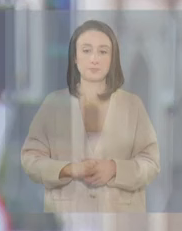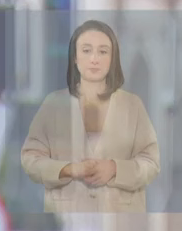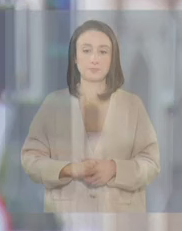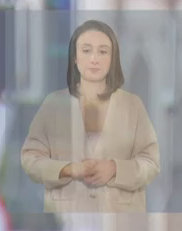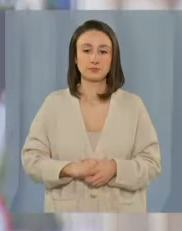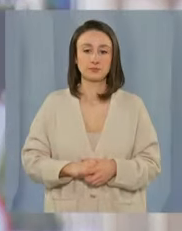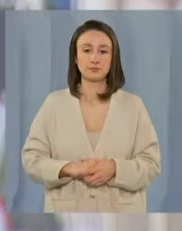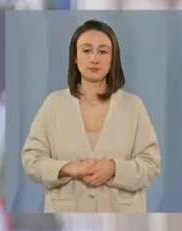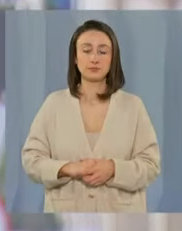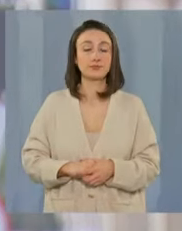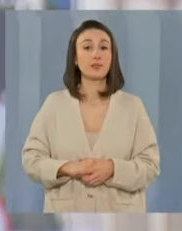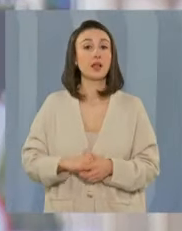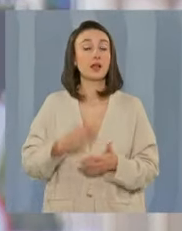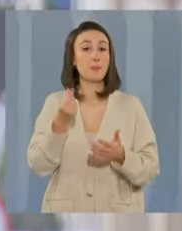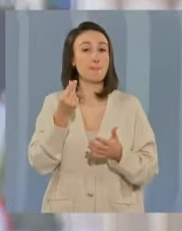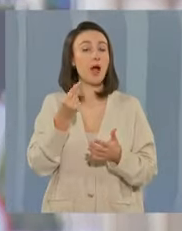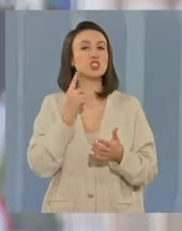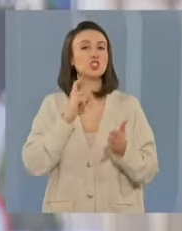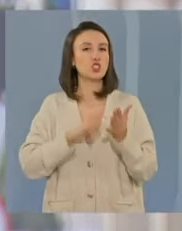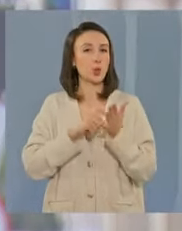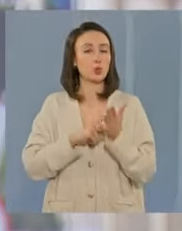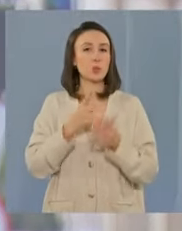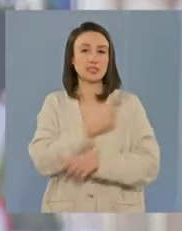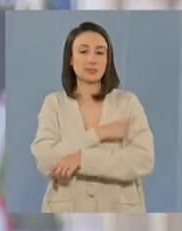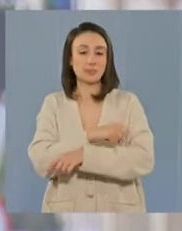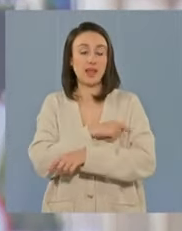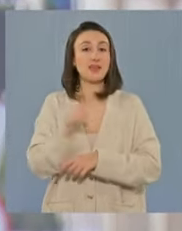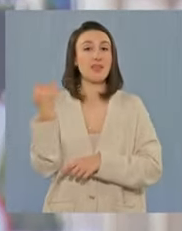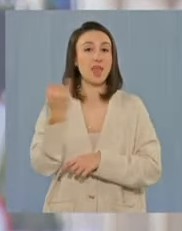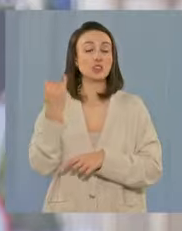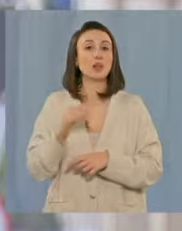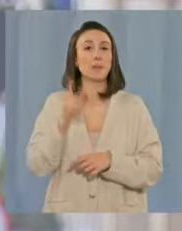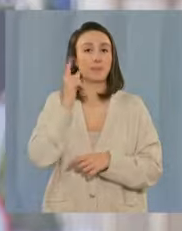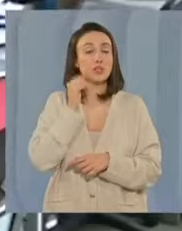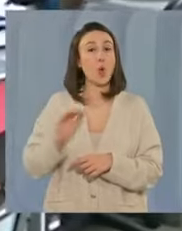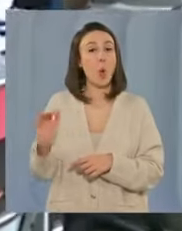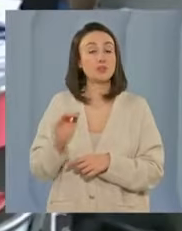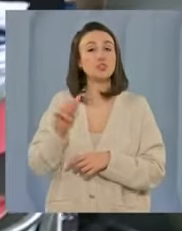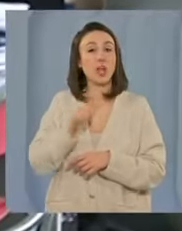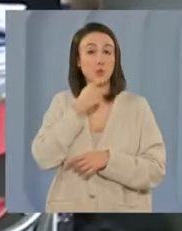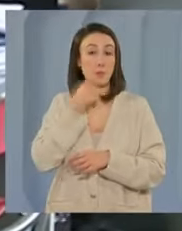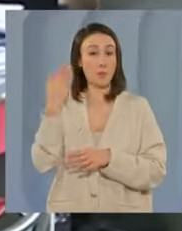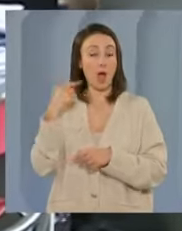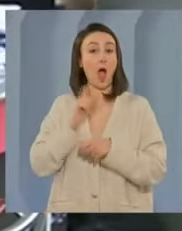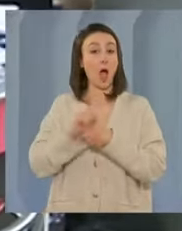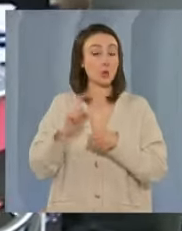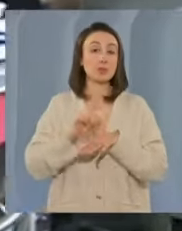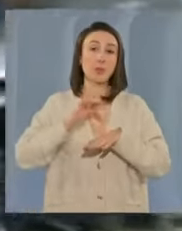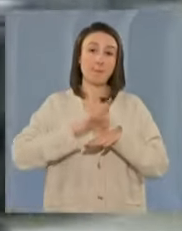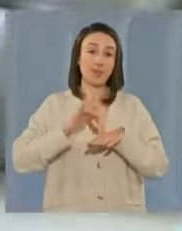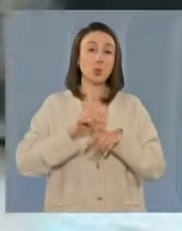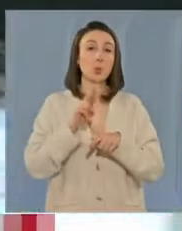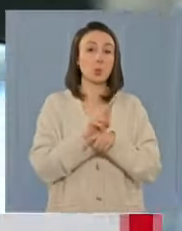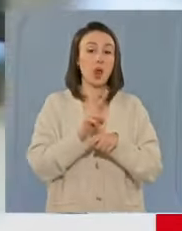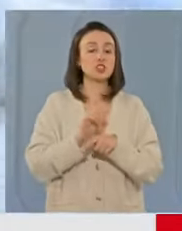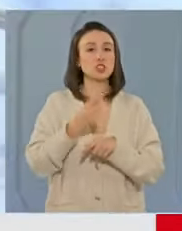despăgubiri uriașe cerute unui spital din Iași părinții unui copil de 16 ani care a murit anul trecut acuză atât medicul curant cât și Spitalul Sfânta